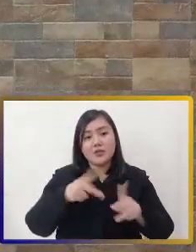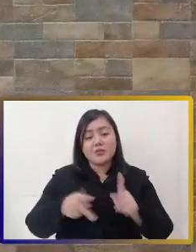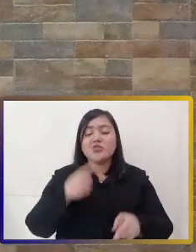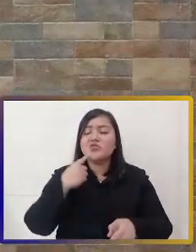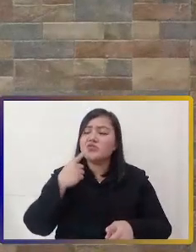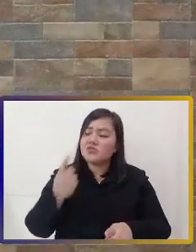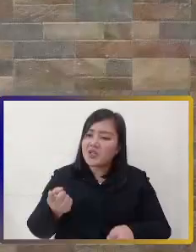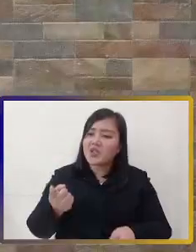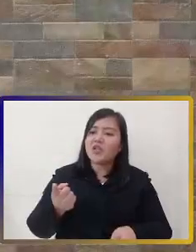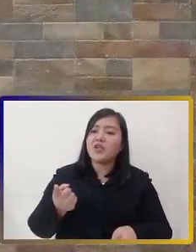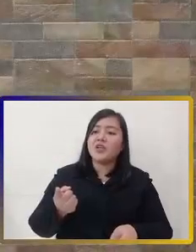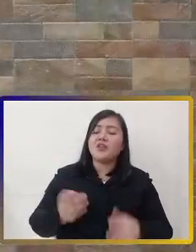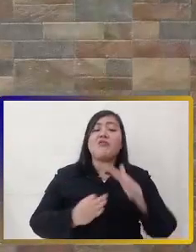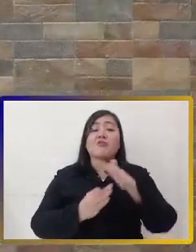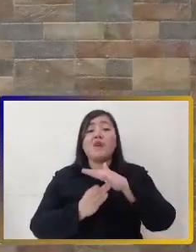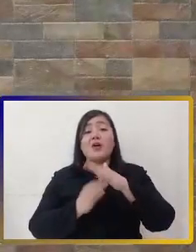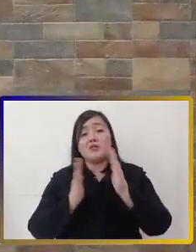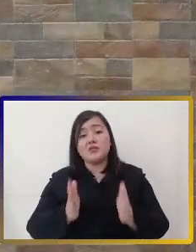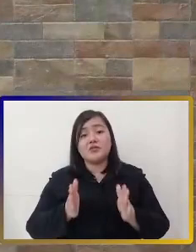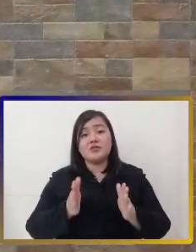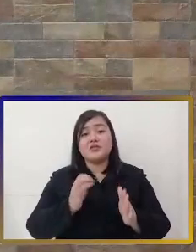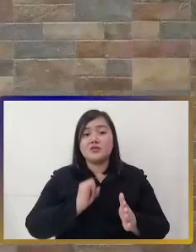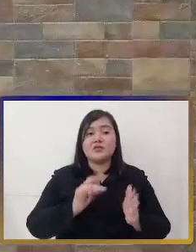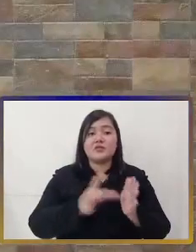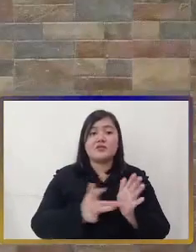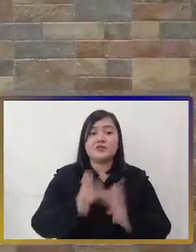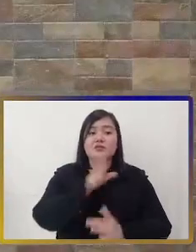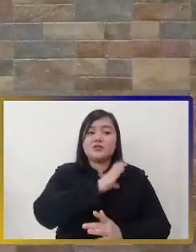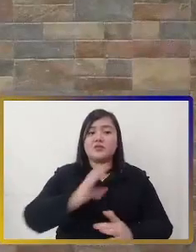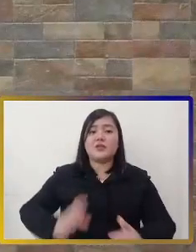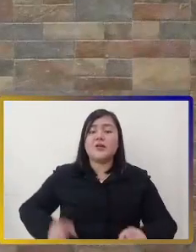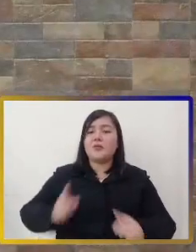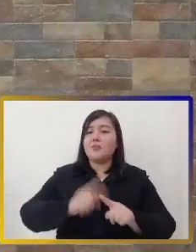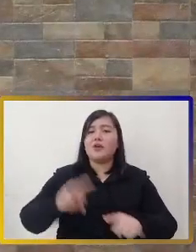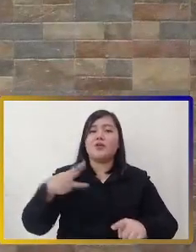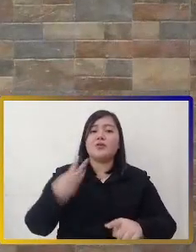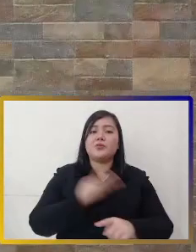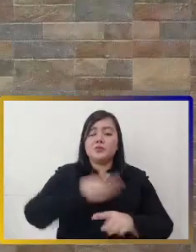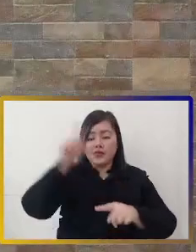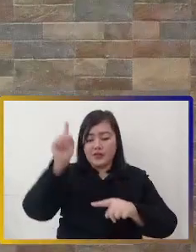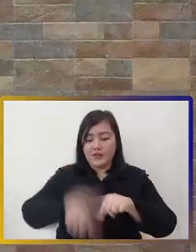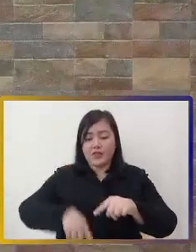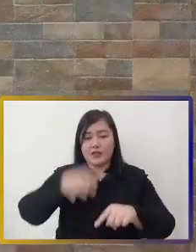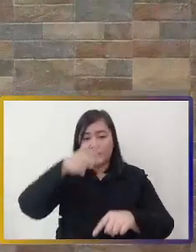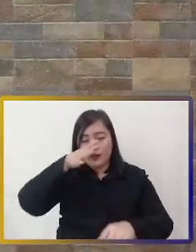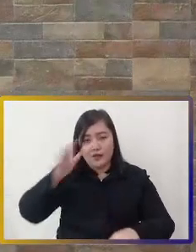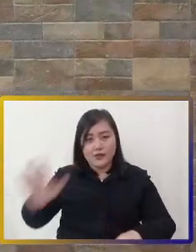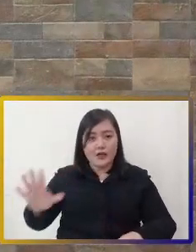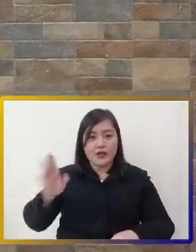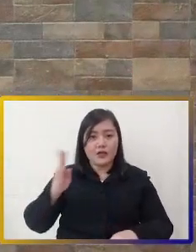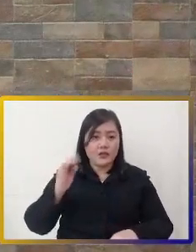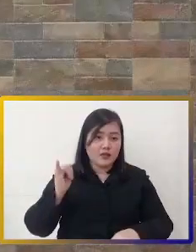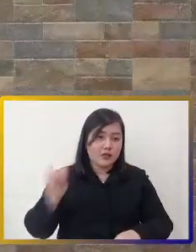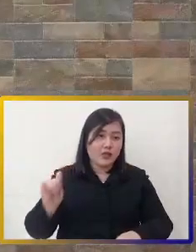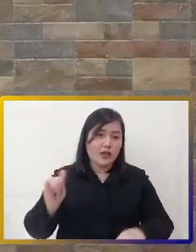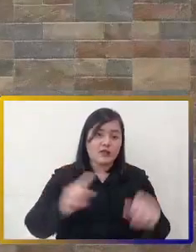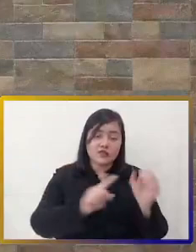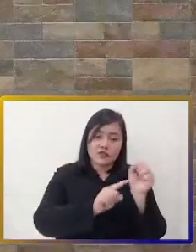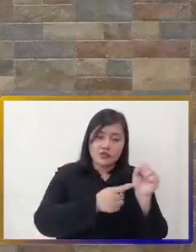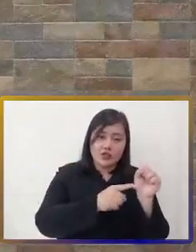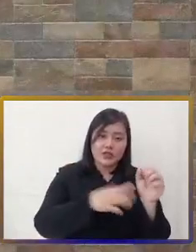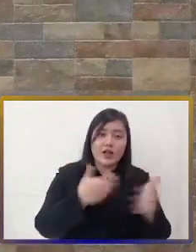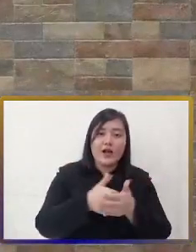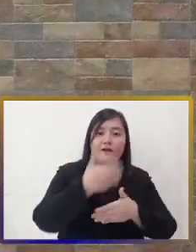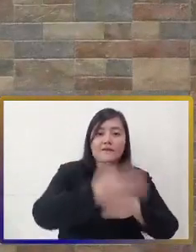deny that in the history, they were developed and established after the days of the Lord Jesus Christ. At